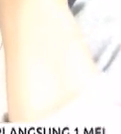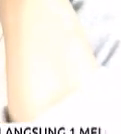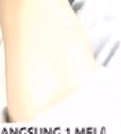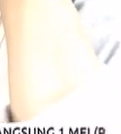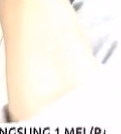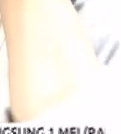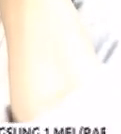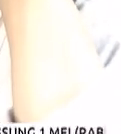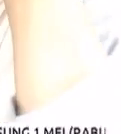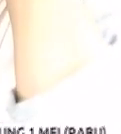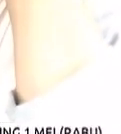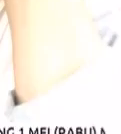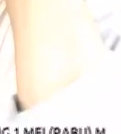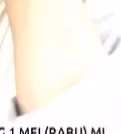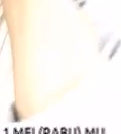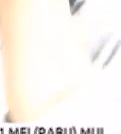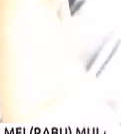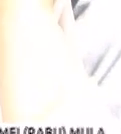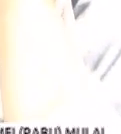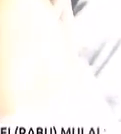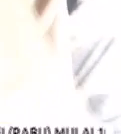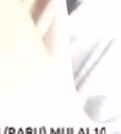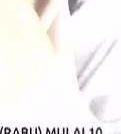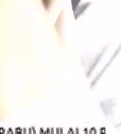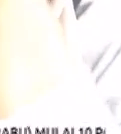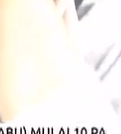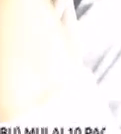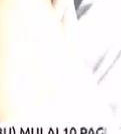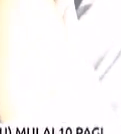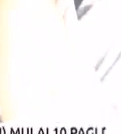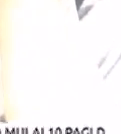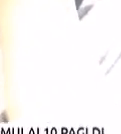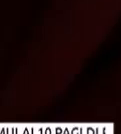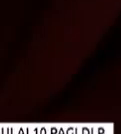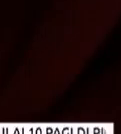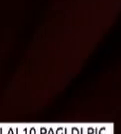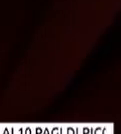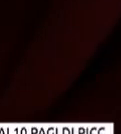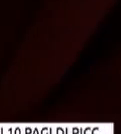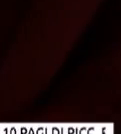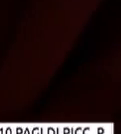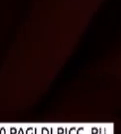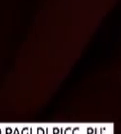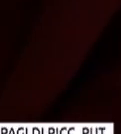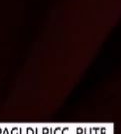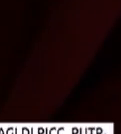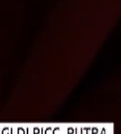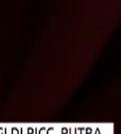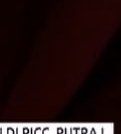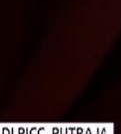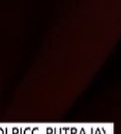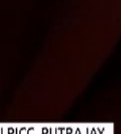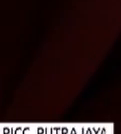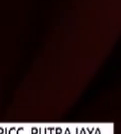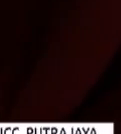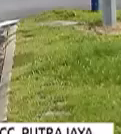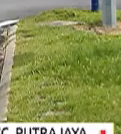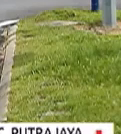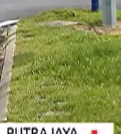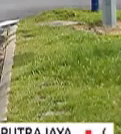Cik, berdua nak pergi Raman Sarah Perdana? Arah Raman Sarah. Baik, cik. Sat-sat, lampu